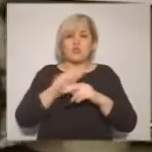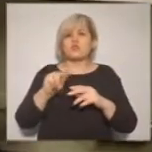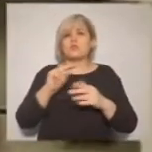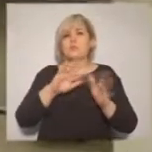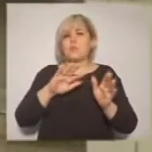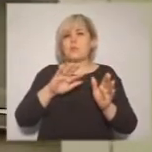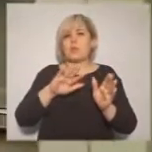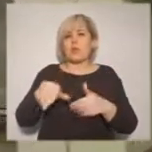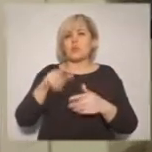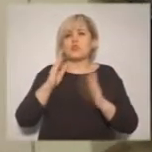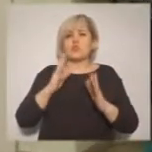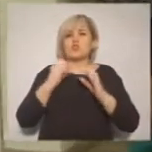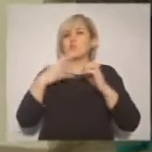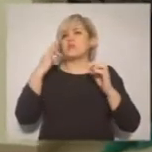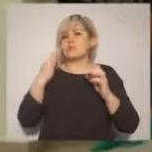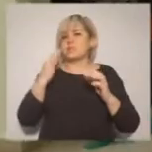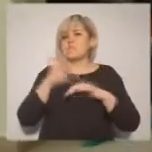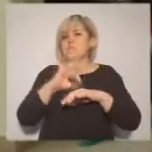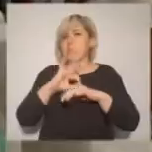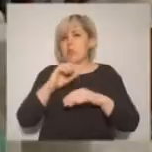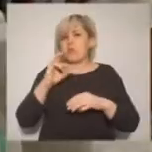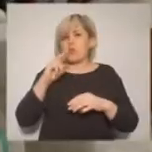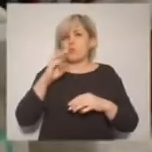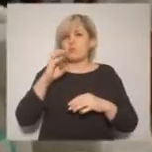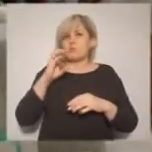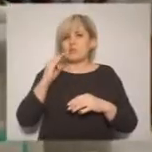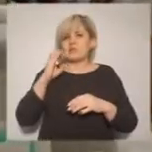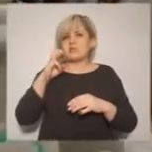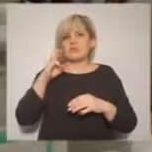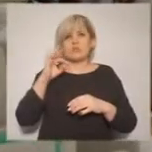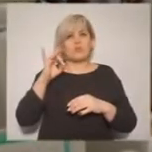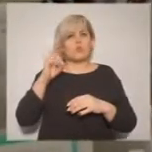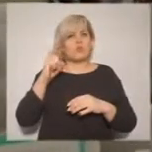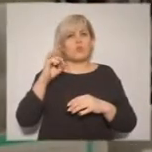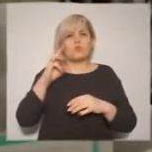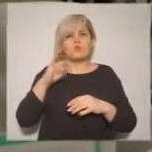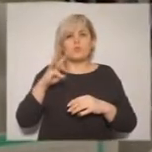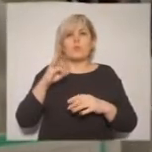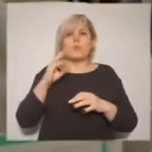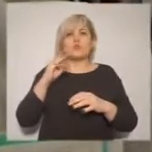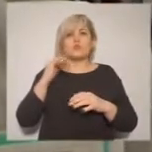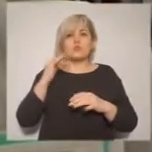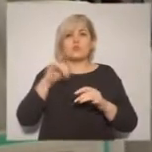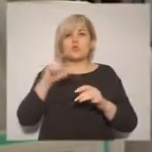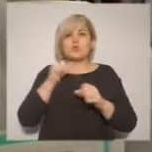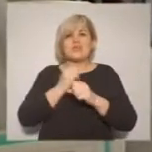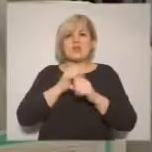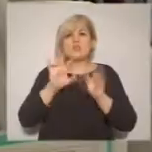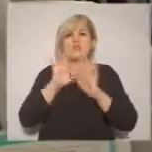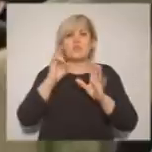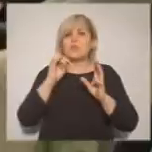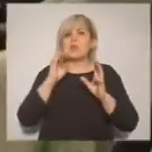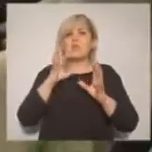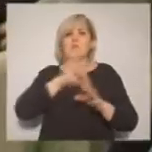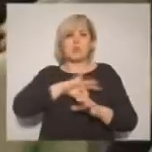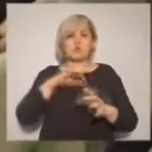15% больных эпистархозом. По сути, люди делают выбор не в пользу здоровья. Но есть ряд профессий, представители которых обязаны проходить